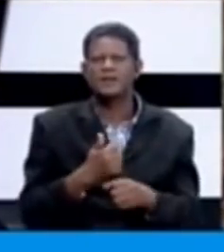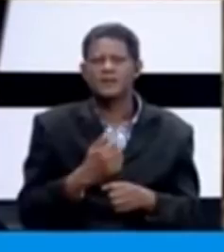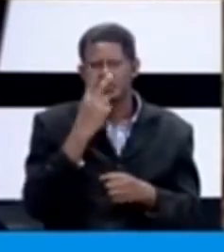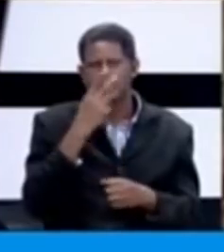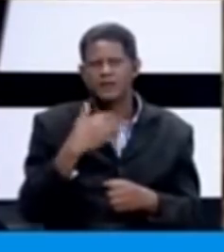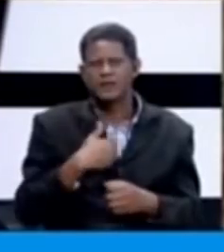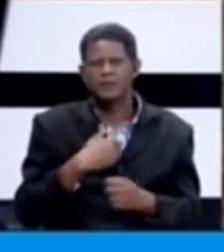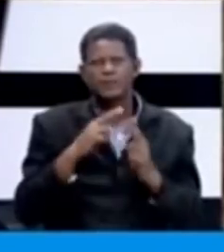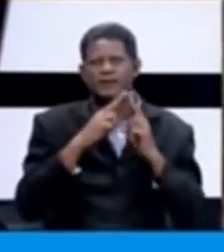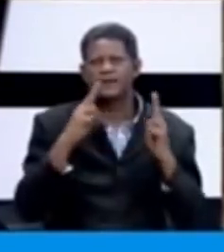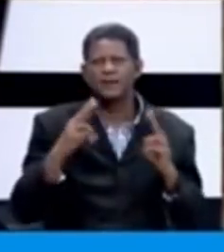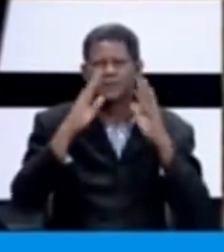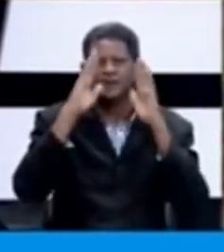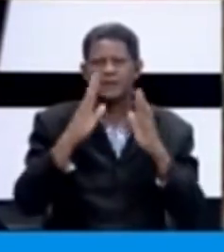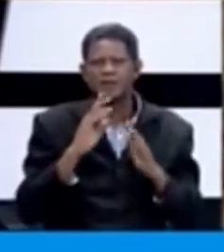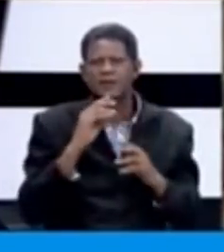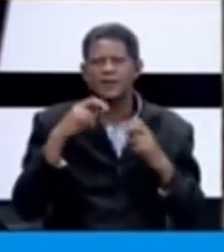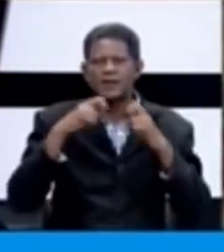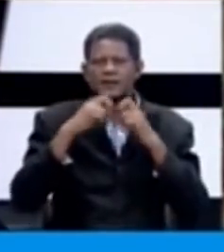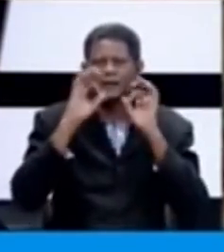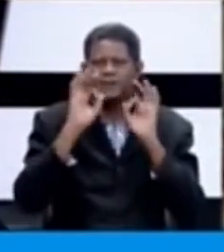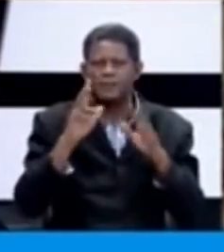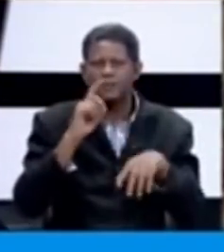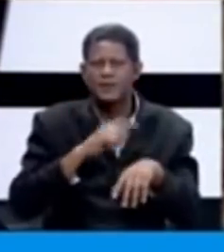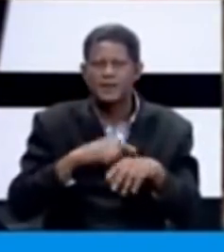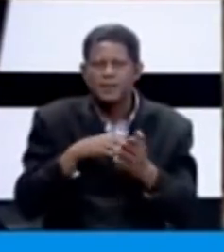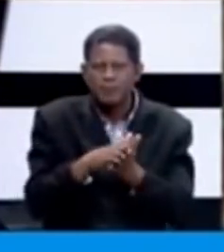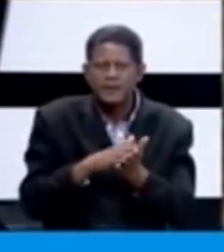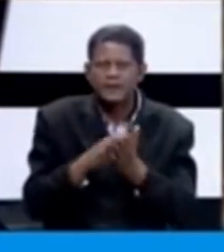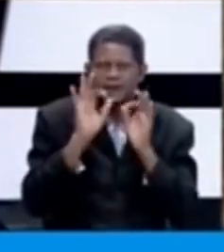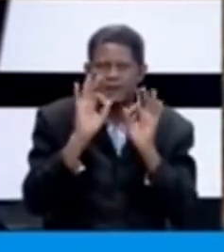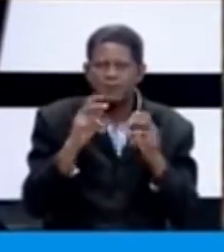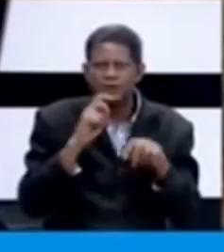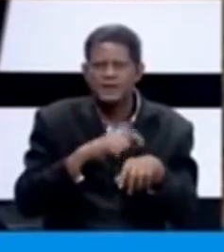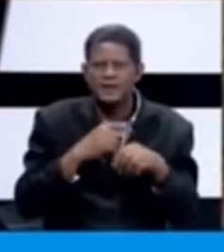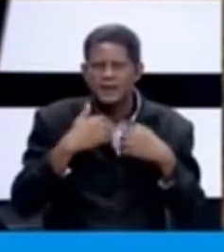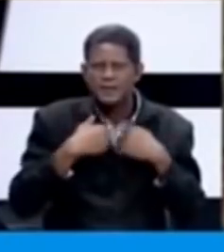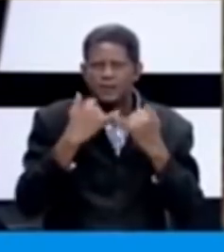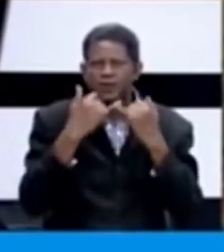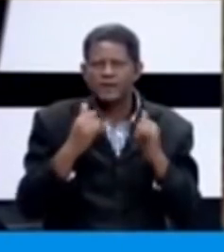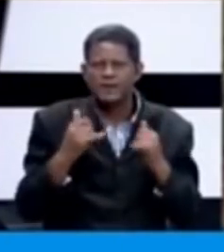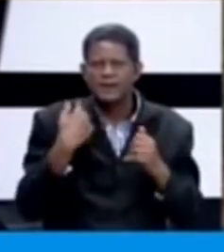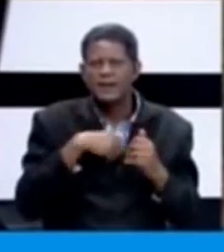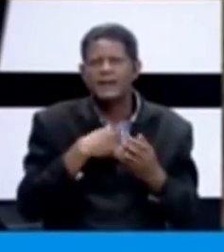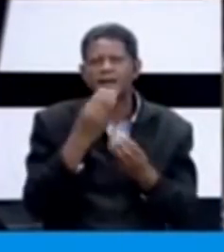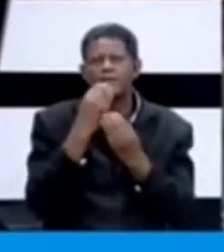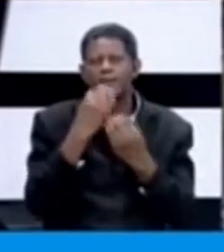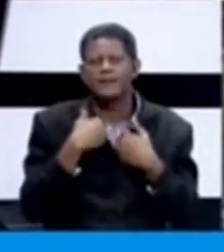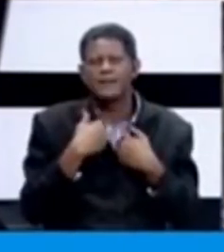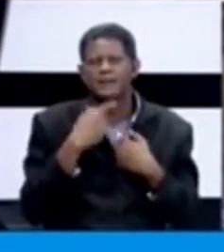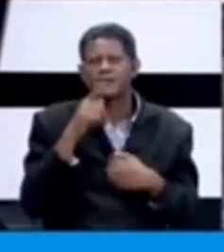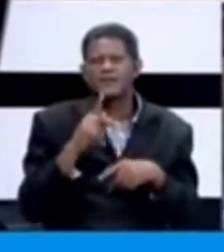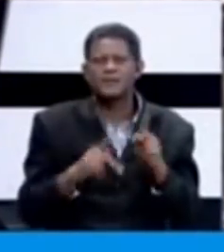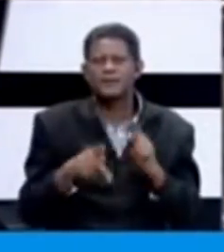እንተለኹ ብጣዕሚ ዝገርም እዩ። መብራህታ ብዘይብሉ ግዜ መጥሓን ኣብ ዘይብሉ ግዜ ካብ ዘለዎ ከፊሉ ንዓና ይምግበና ኣሎ። እቲ ህዝቢ